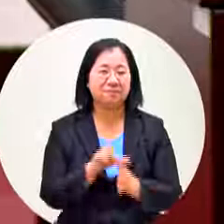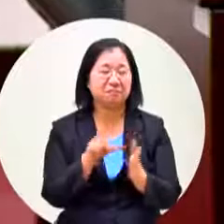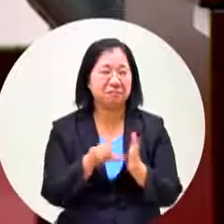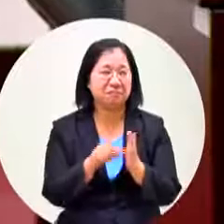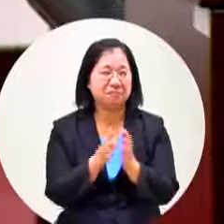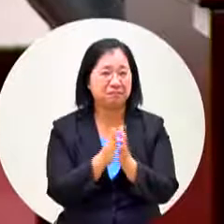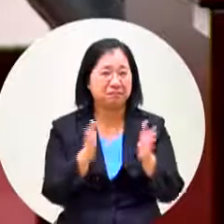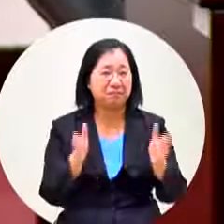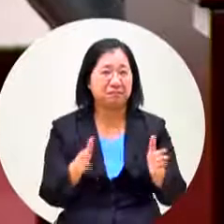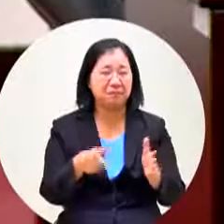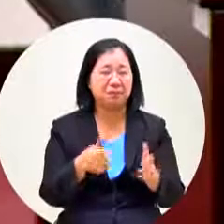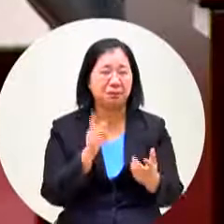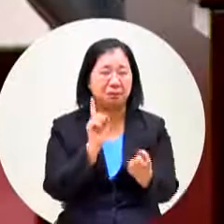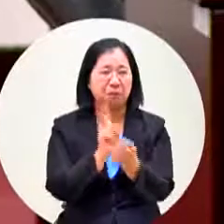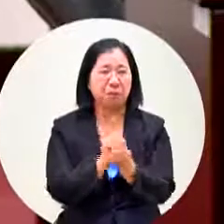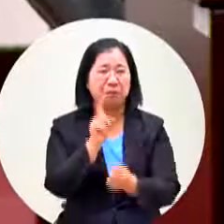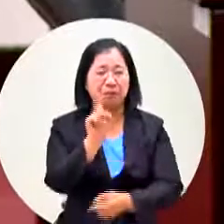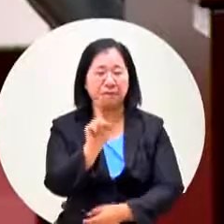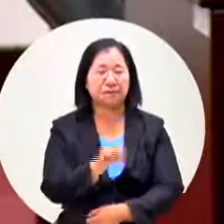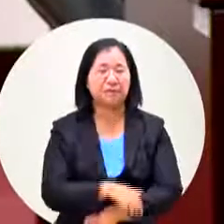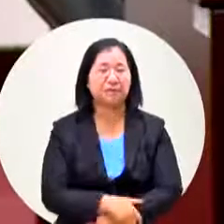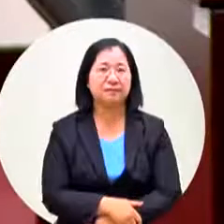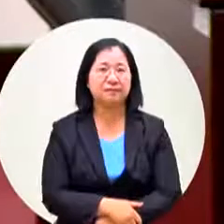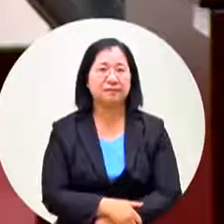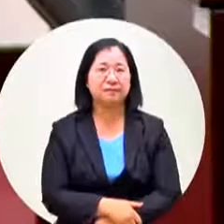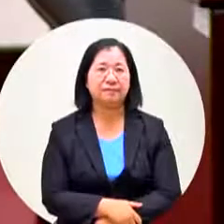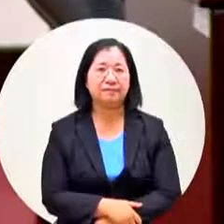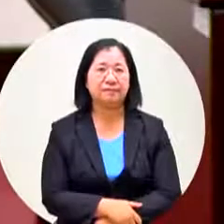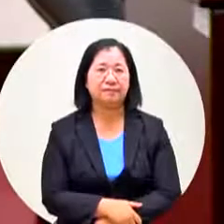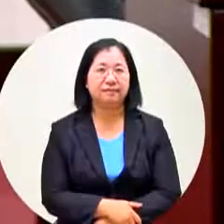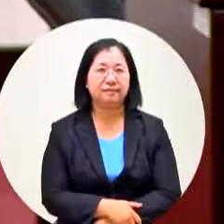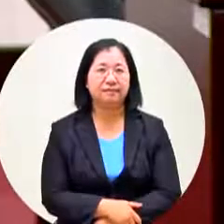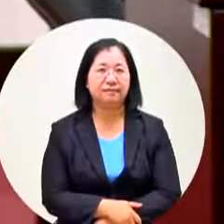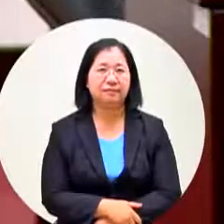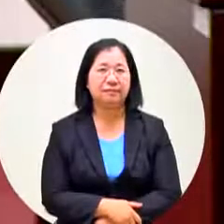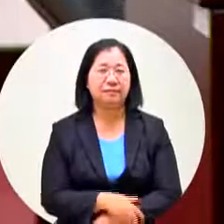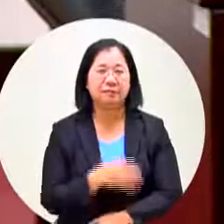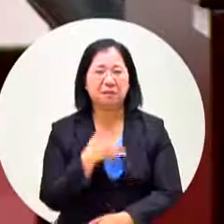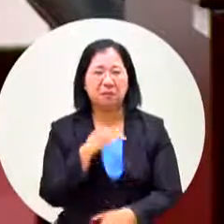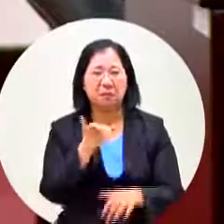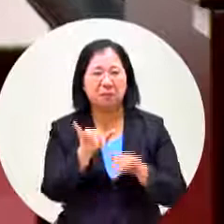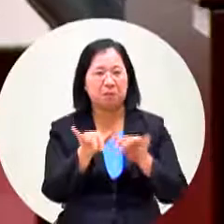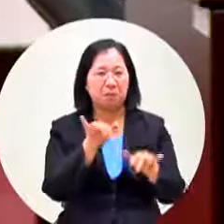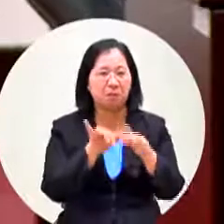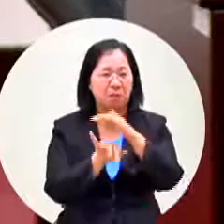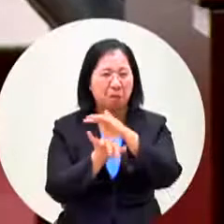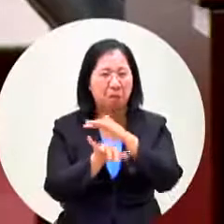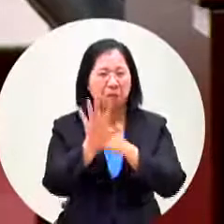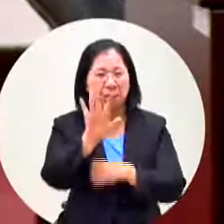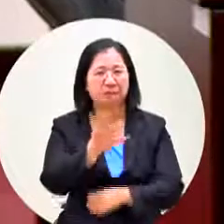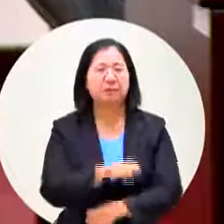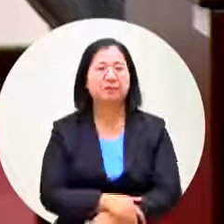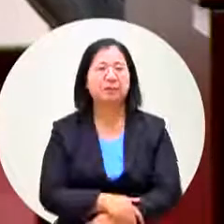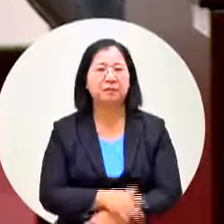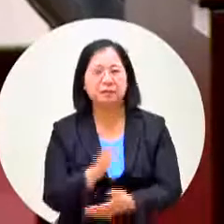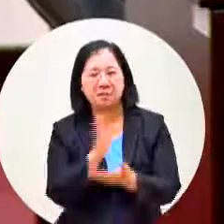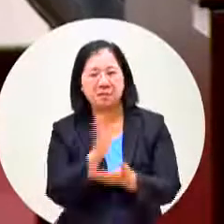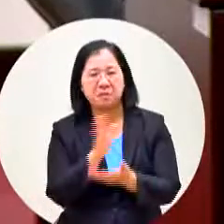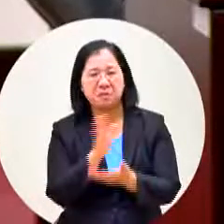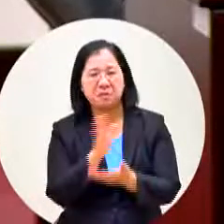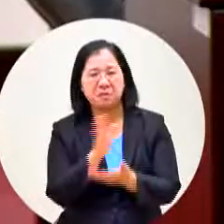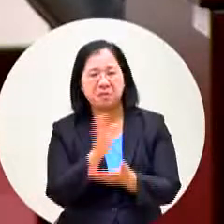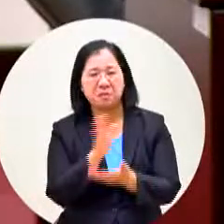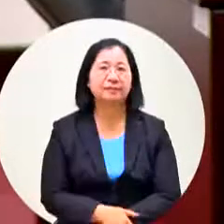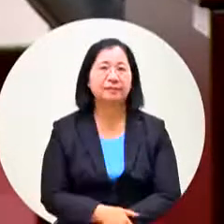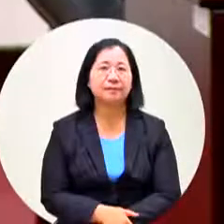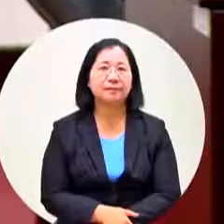面对真多啊的这个啊重伤、抹黑吼啊的这